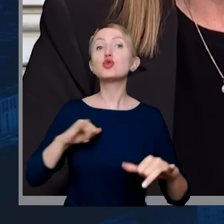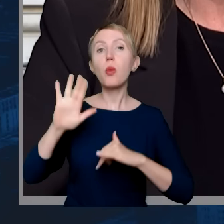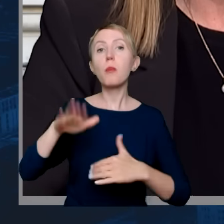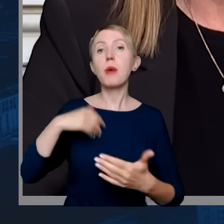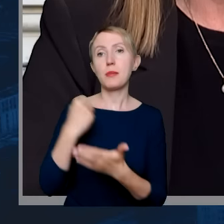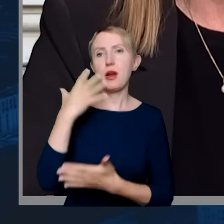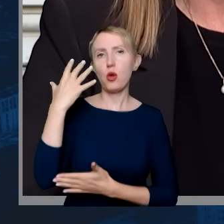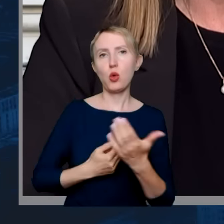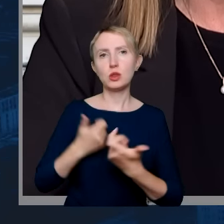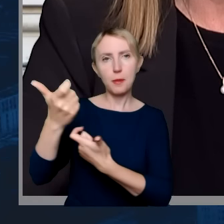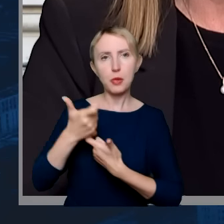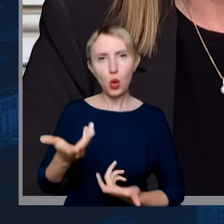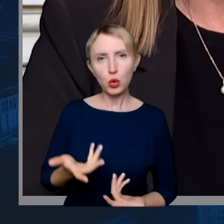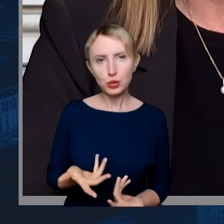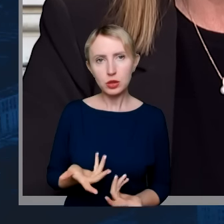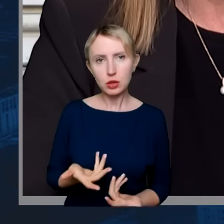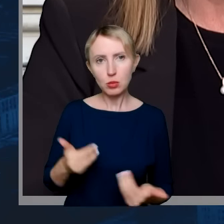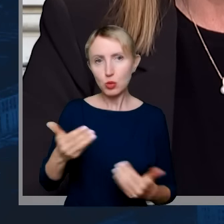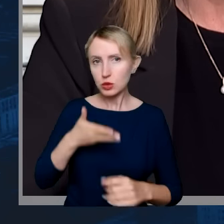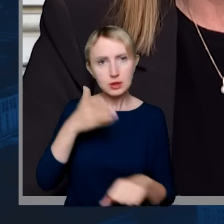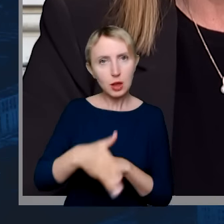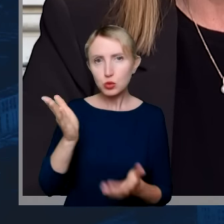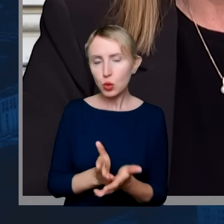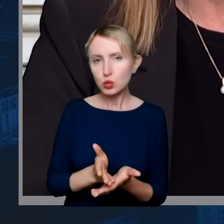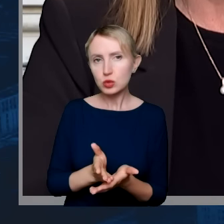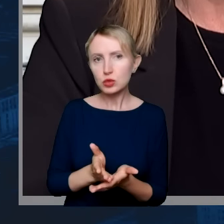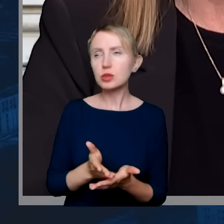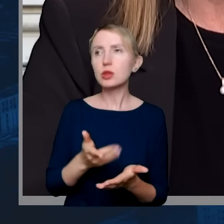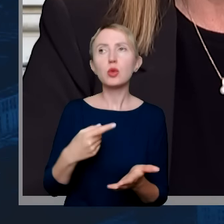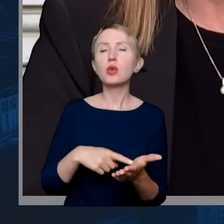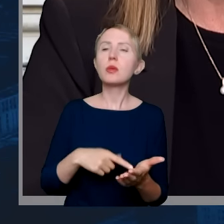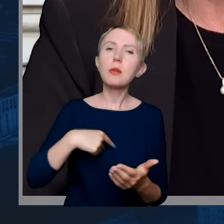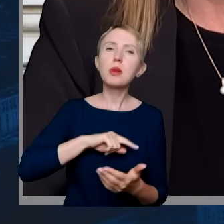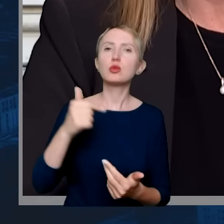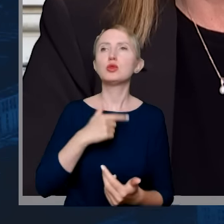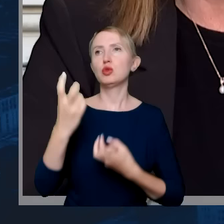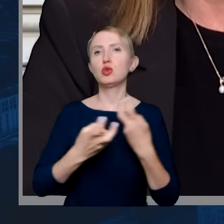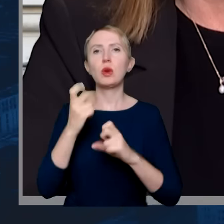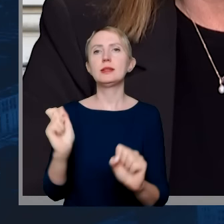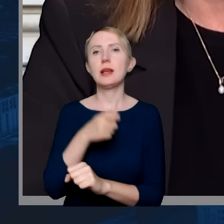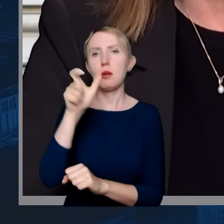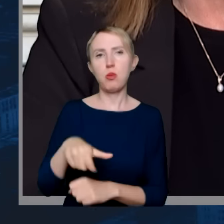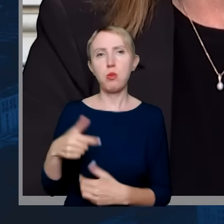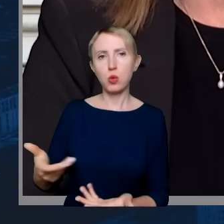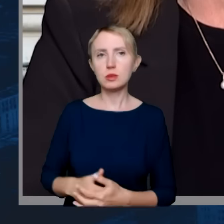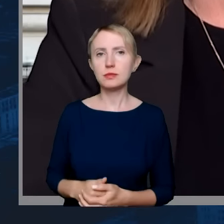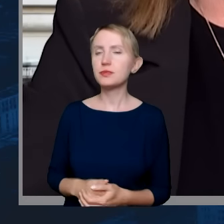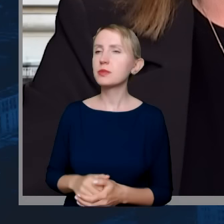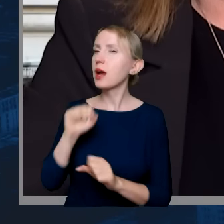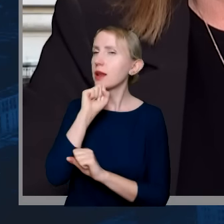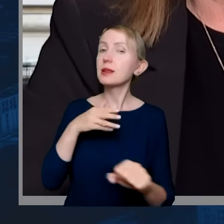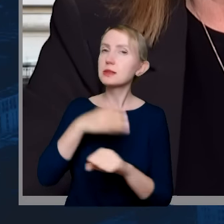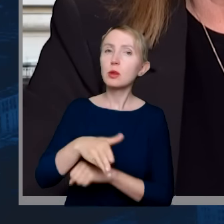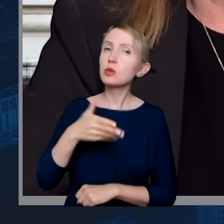broni. Czy po prostu nie jest za późno? Nie chodzi o to, żeby szukać, a my dzisiaj musimy szukać zabójcy. Nigdy nie będzie za późno, dlatego że